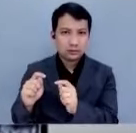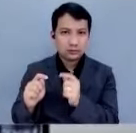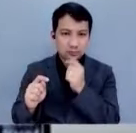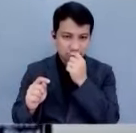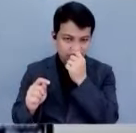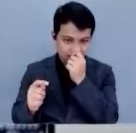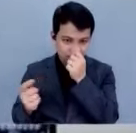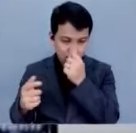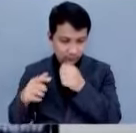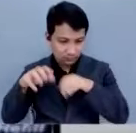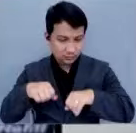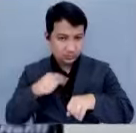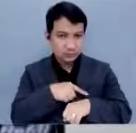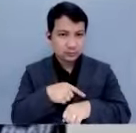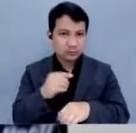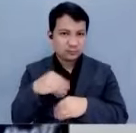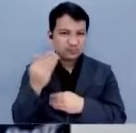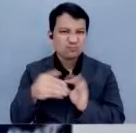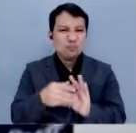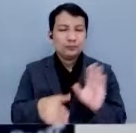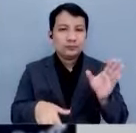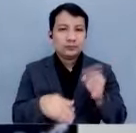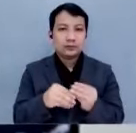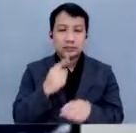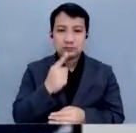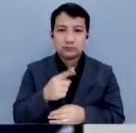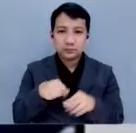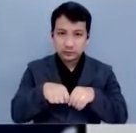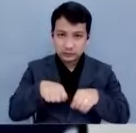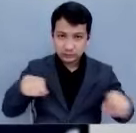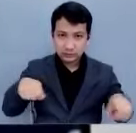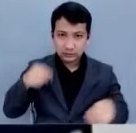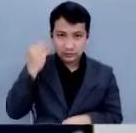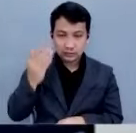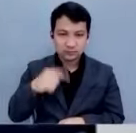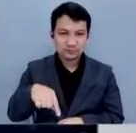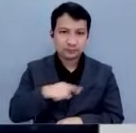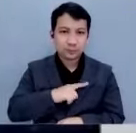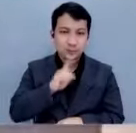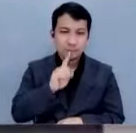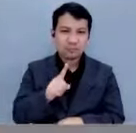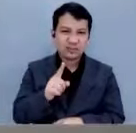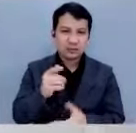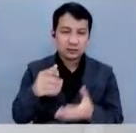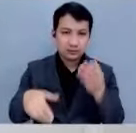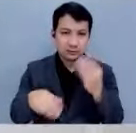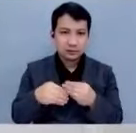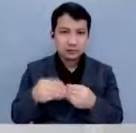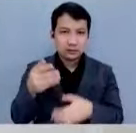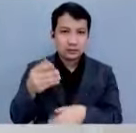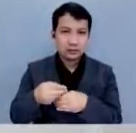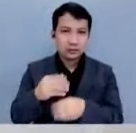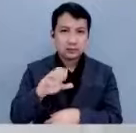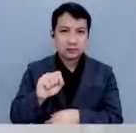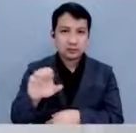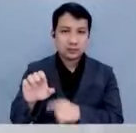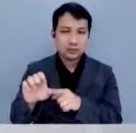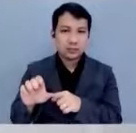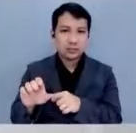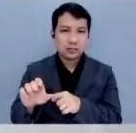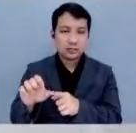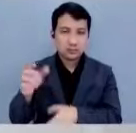Nung nahuli ito, naglabas pa ito ng patalim, no? Yung nahuli sa kanila, dagdag nilang kaso yon. Bukod dun sa kaso nila